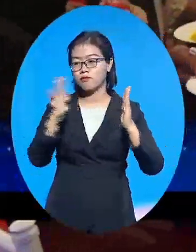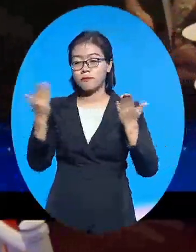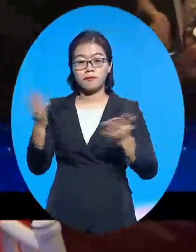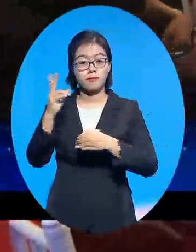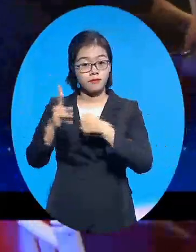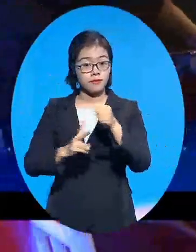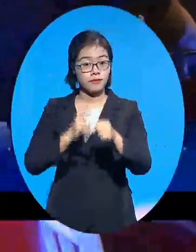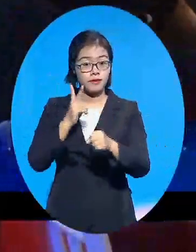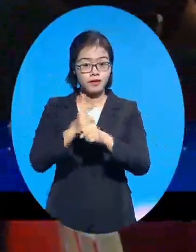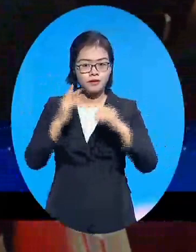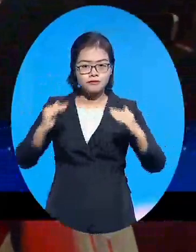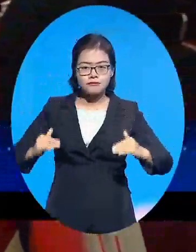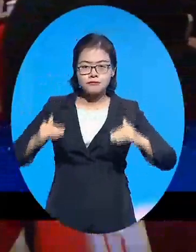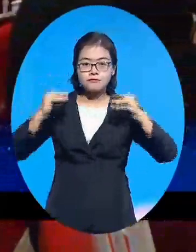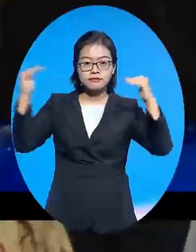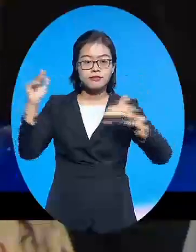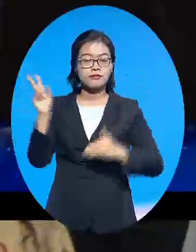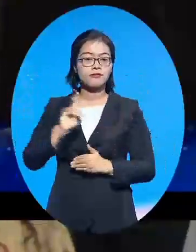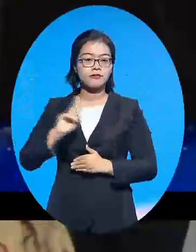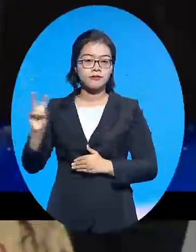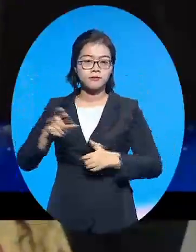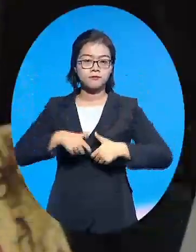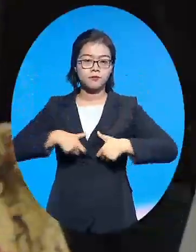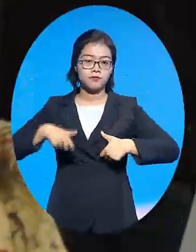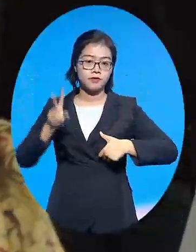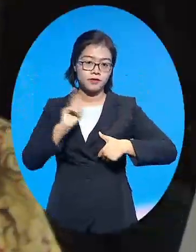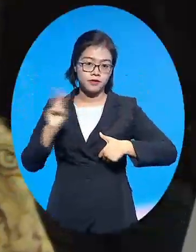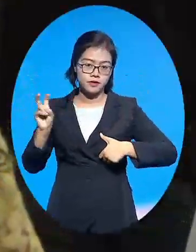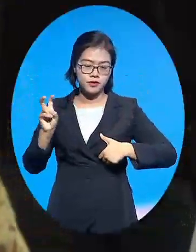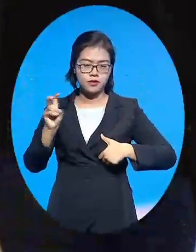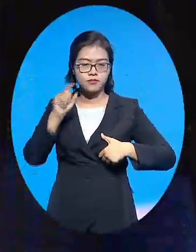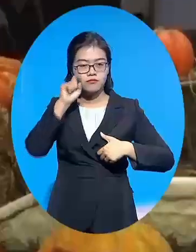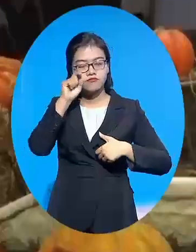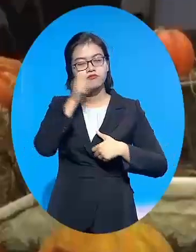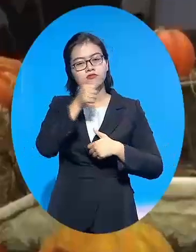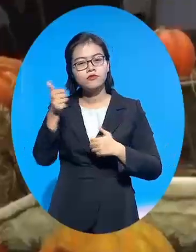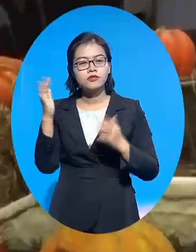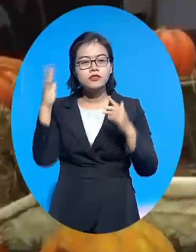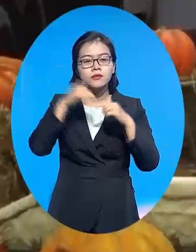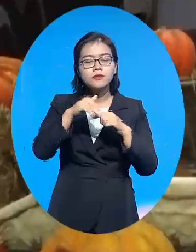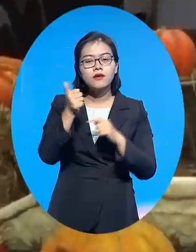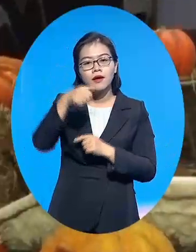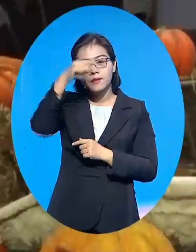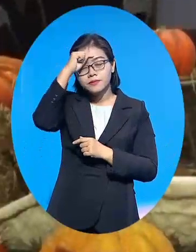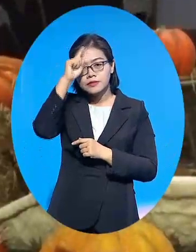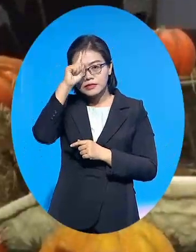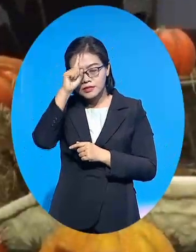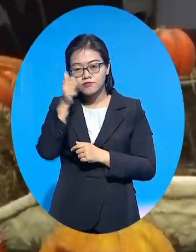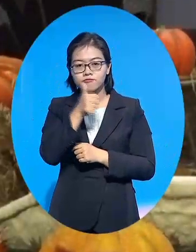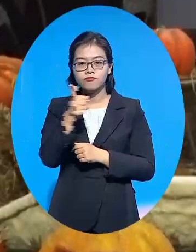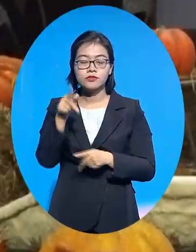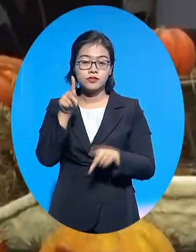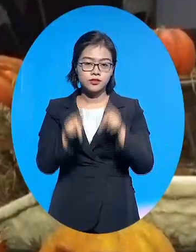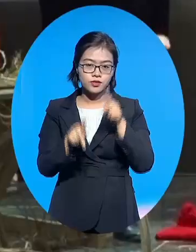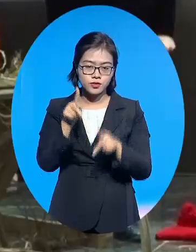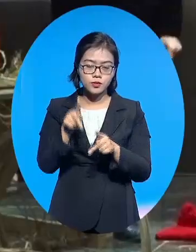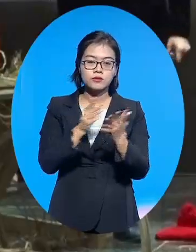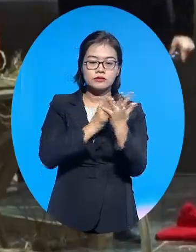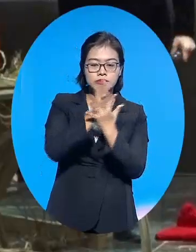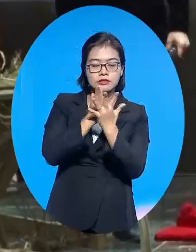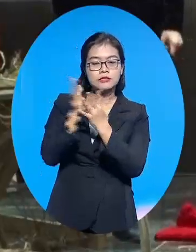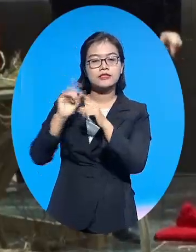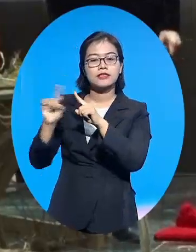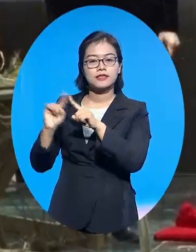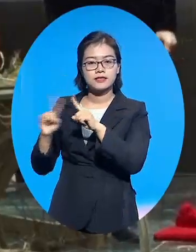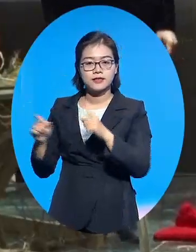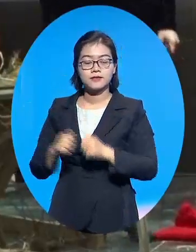con số này đã tăng lên 200 hội viên chủ yếu là lực lượng y bác bác sĩ nghệ sĩ và doanh nhân trên nhiều lĩnh vực chuẩn bị cho những hoạt động